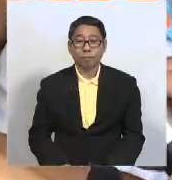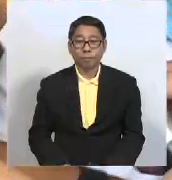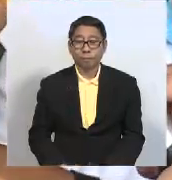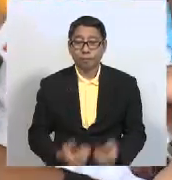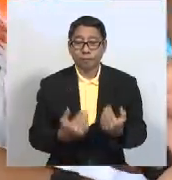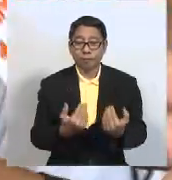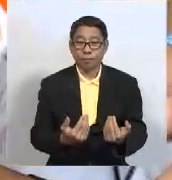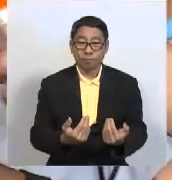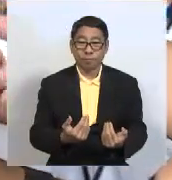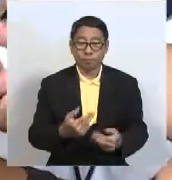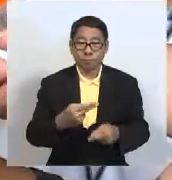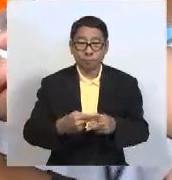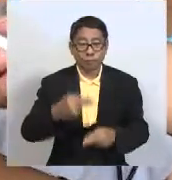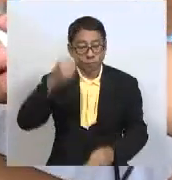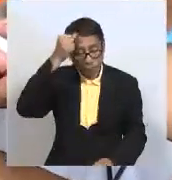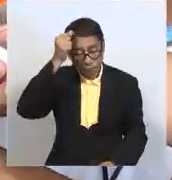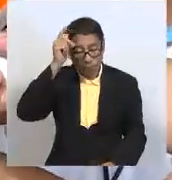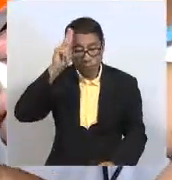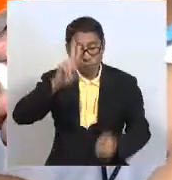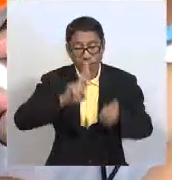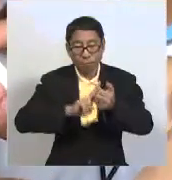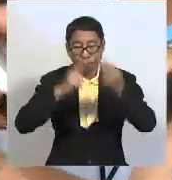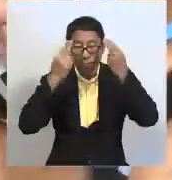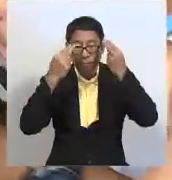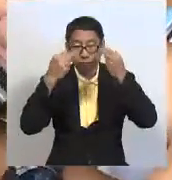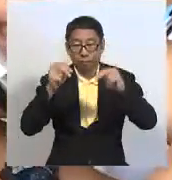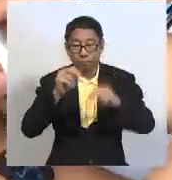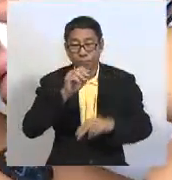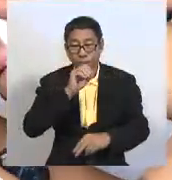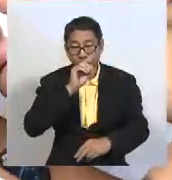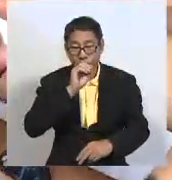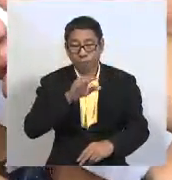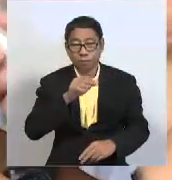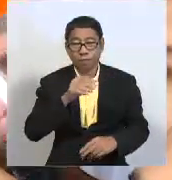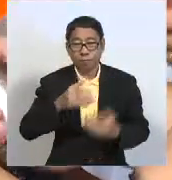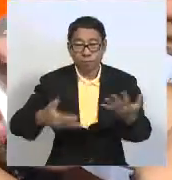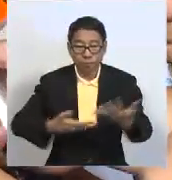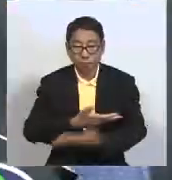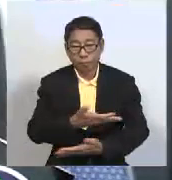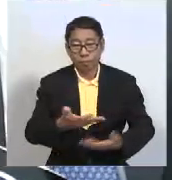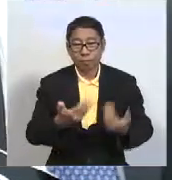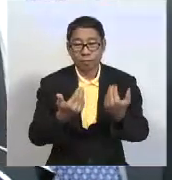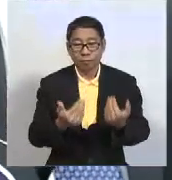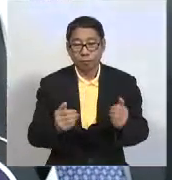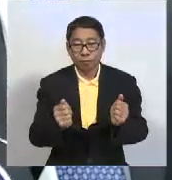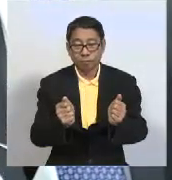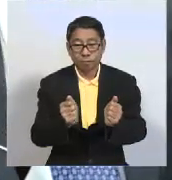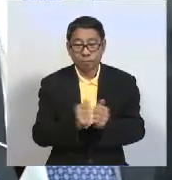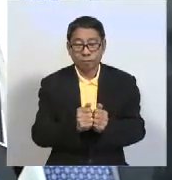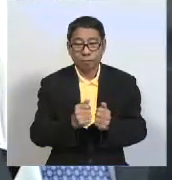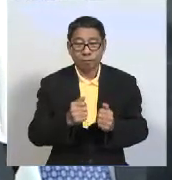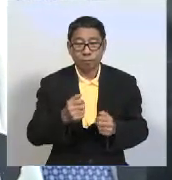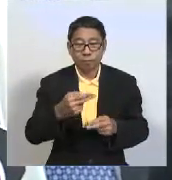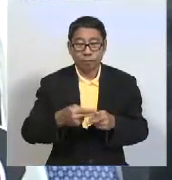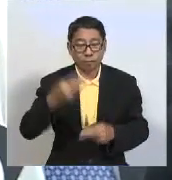ขณะที่นายสมคิดจาตุศรีพิทักษ์รองนายกรัฐมนตรีก็ได้ถือโอกาสพูดคุยประเด็นนี้กับนายไมเคิล